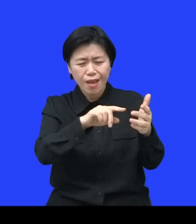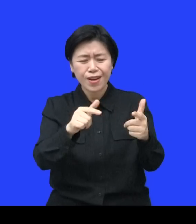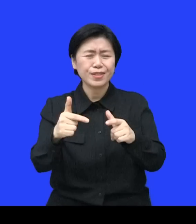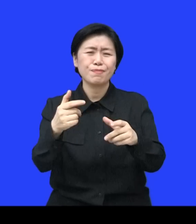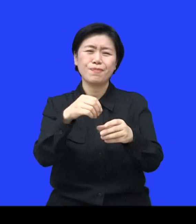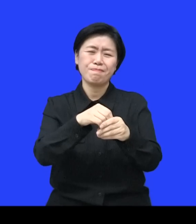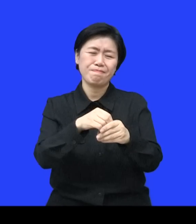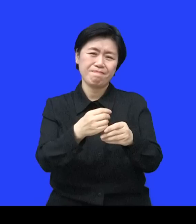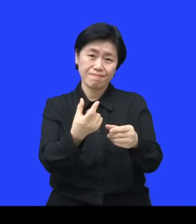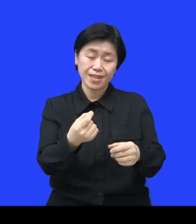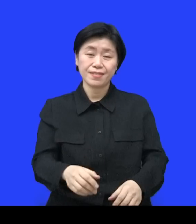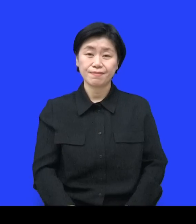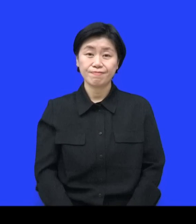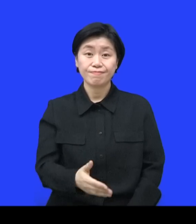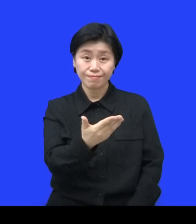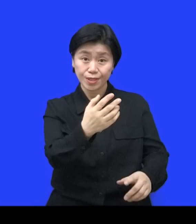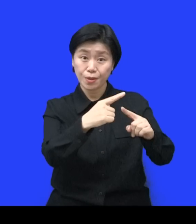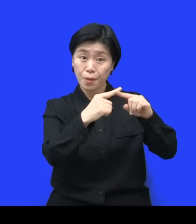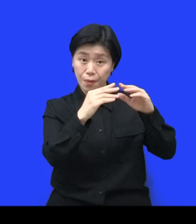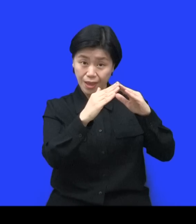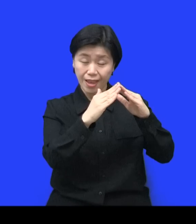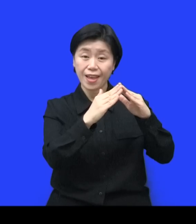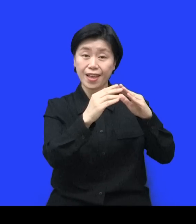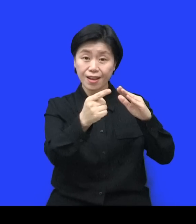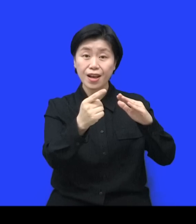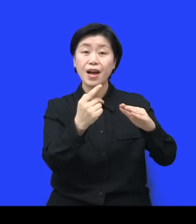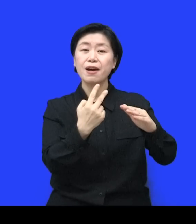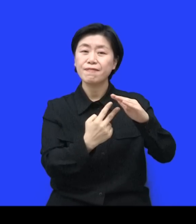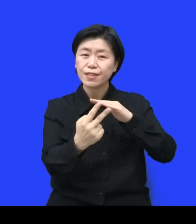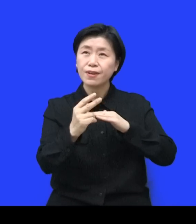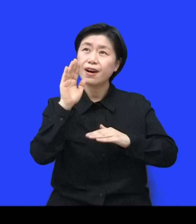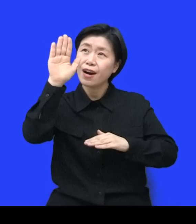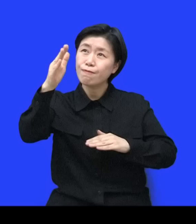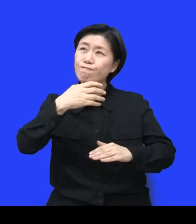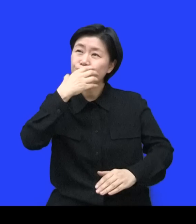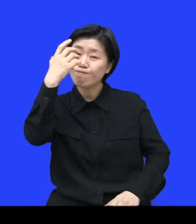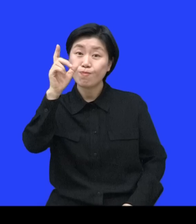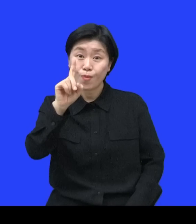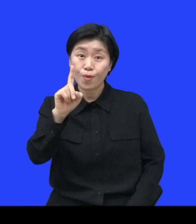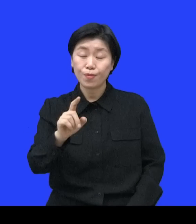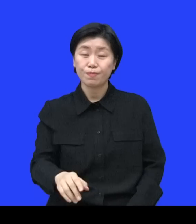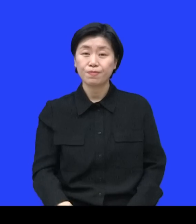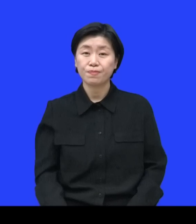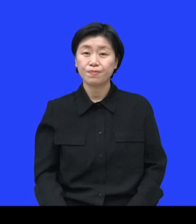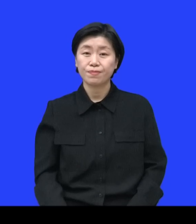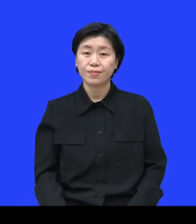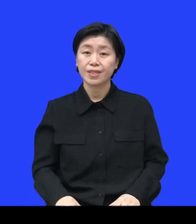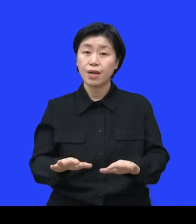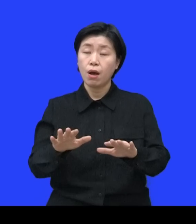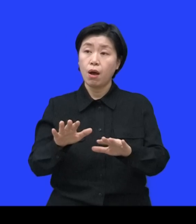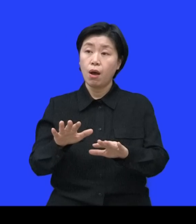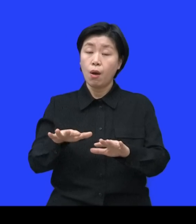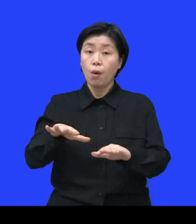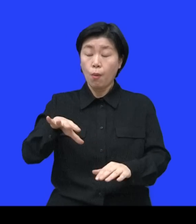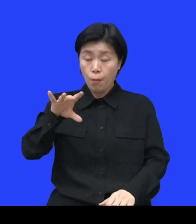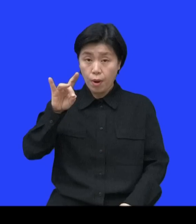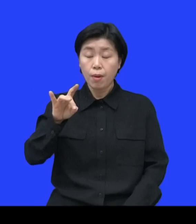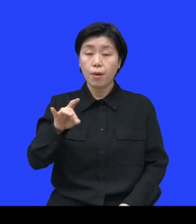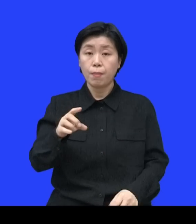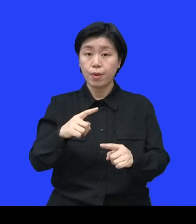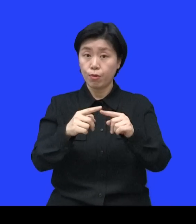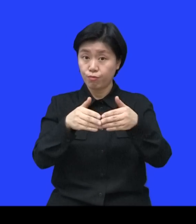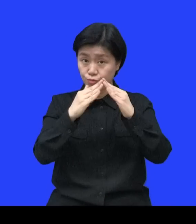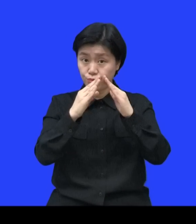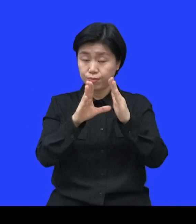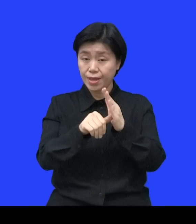마지막으로 이제 한 사람 교회, 우리 송 목사님 어떤 비전을 갖고 어떤 기도를 올리고 계세요? 지금 뭐 4-5명이 우리 그냥 작게 시작해보자